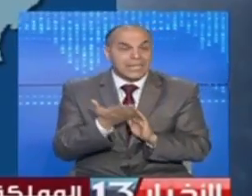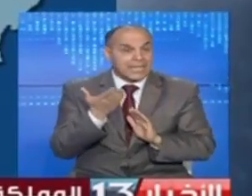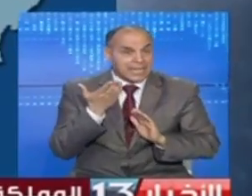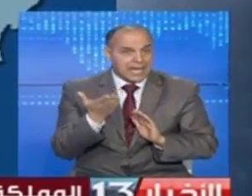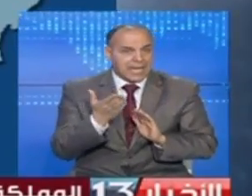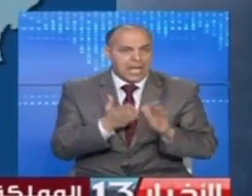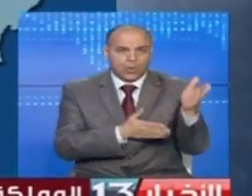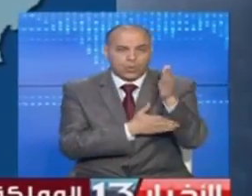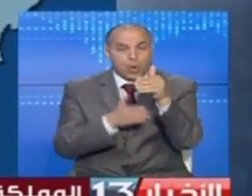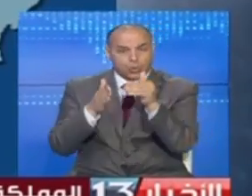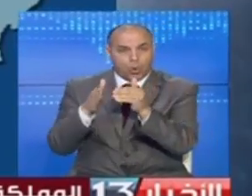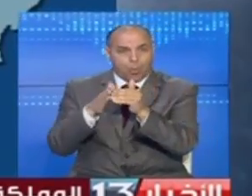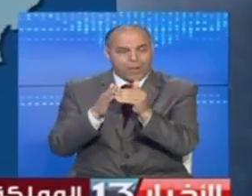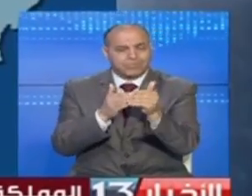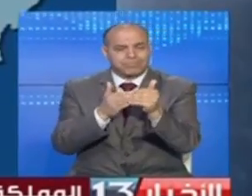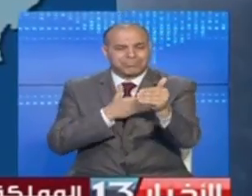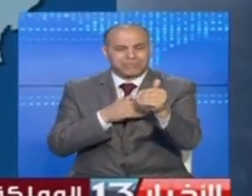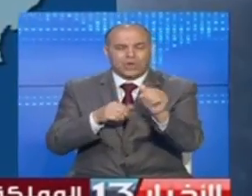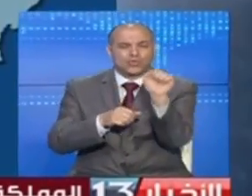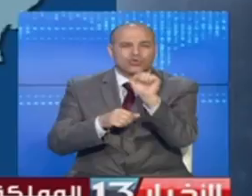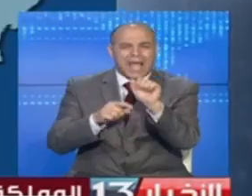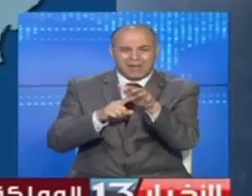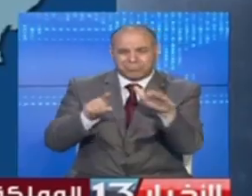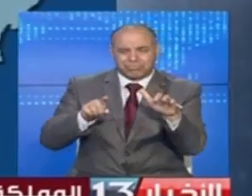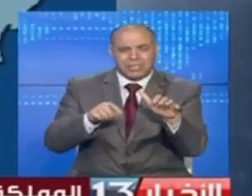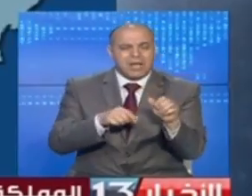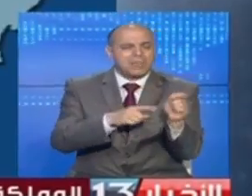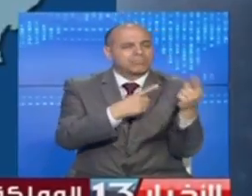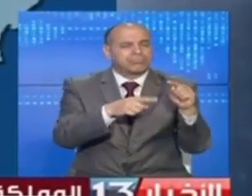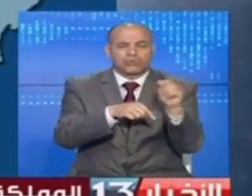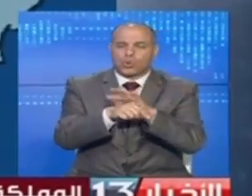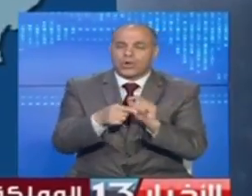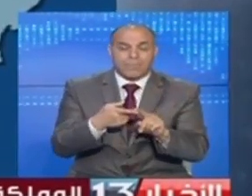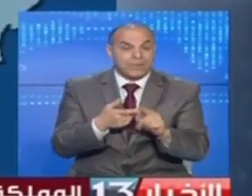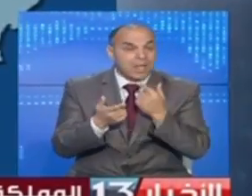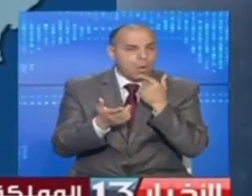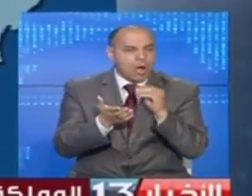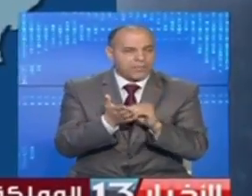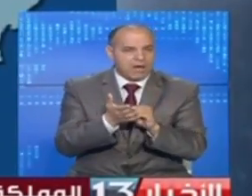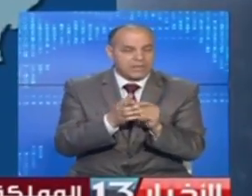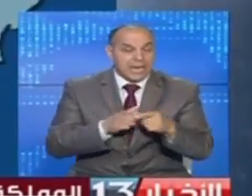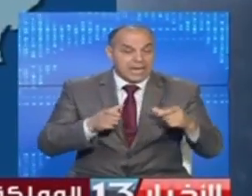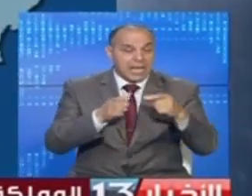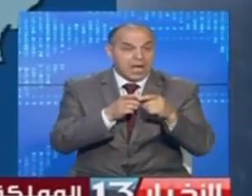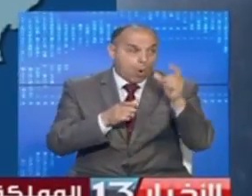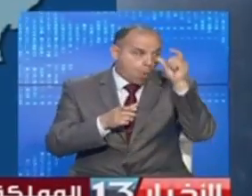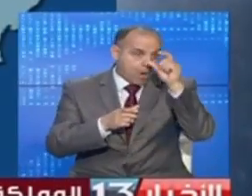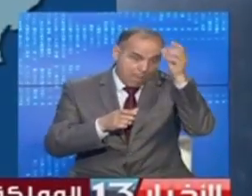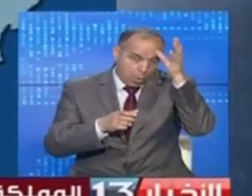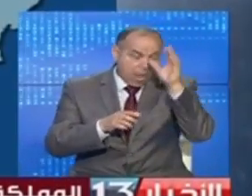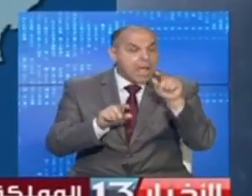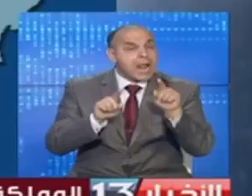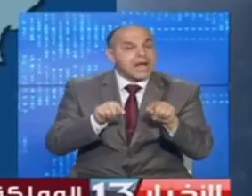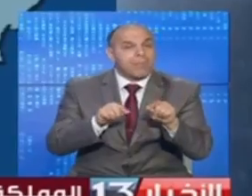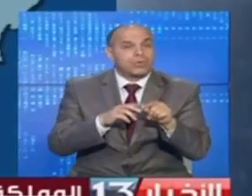كانت بلدانهم تطالبهم بالتباعد الاجتماعي لمكافحة فيروس كورونا. وأضافت الهيئة أنه ينبغي